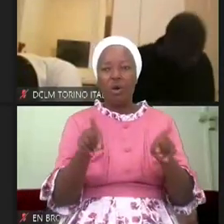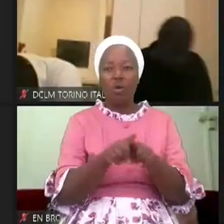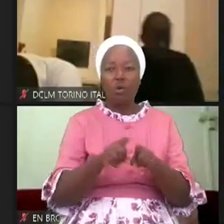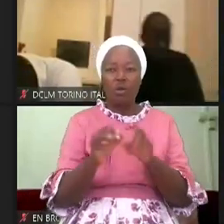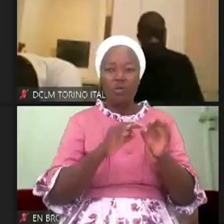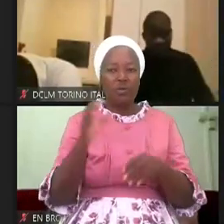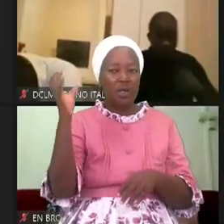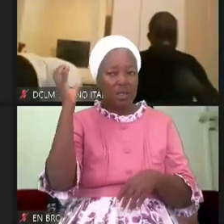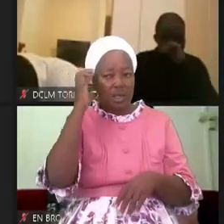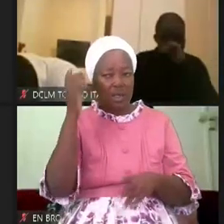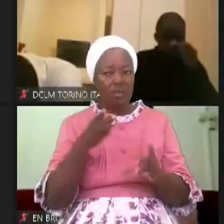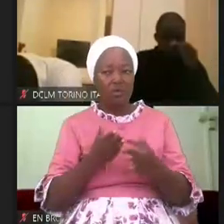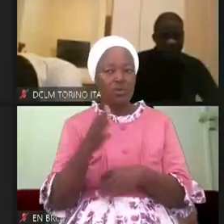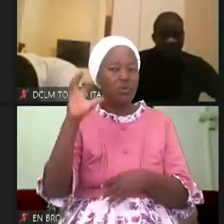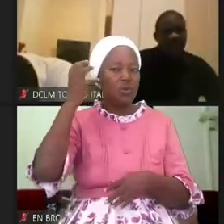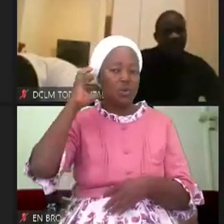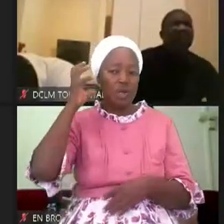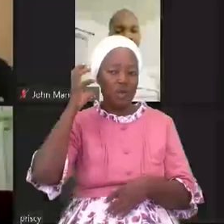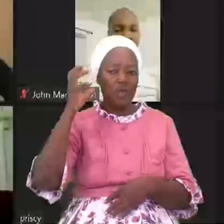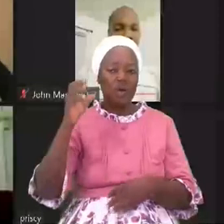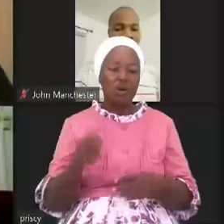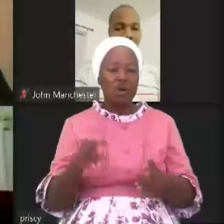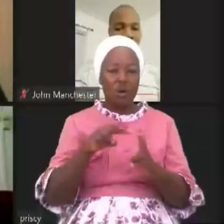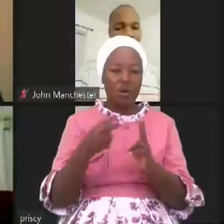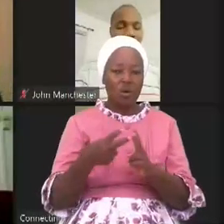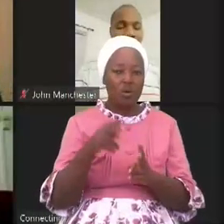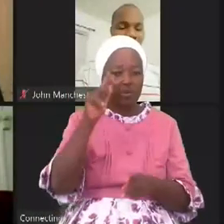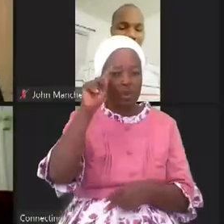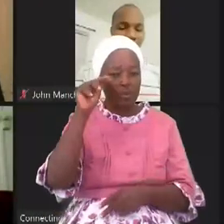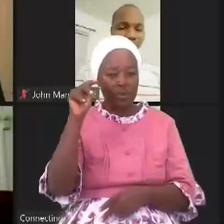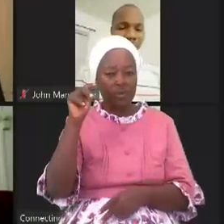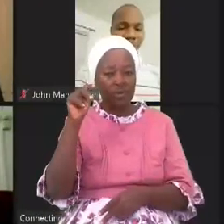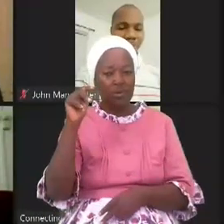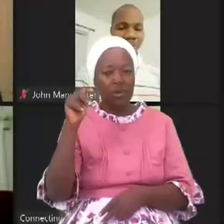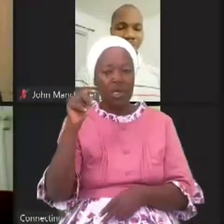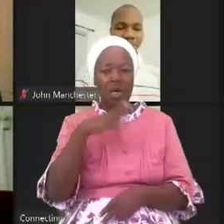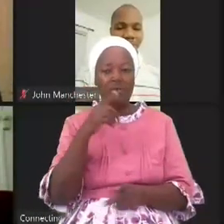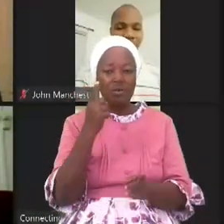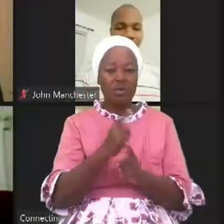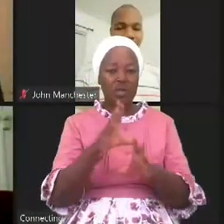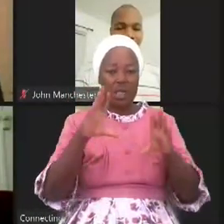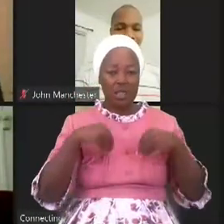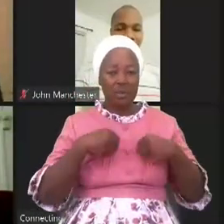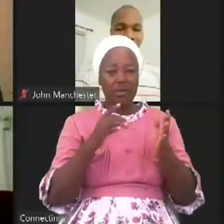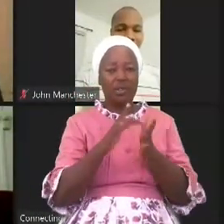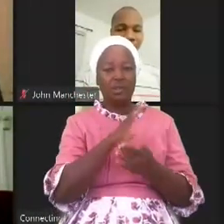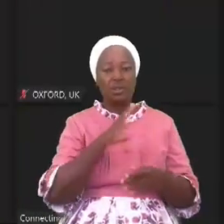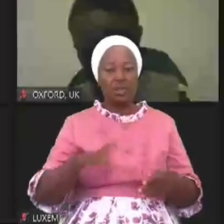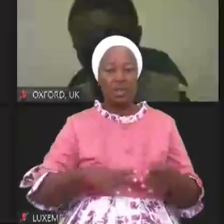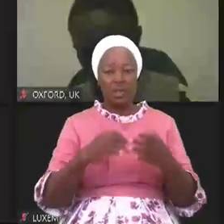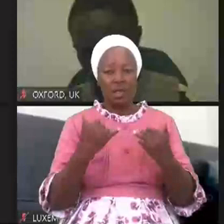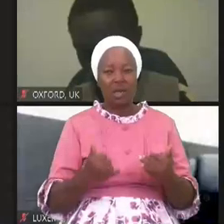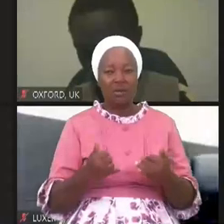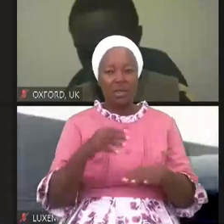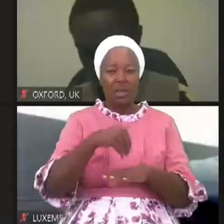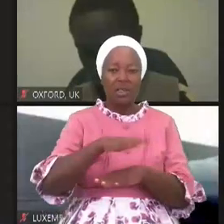Si vous écoutez à la radio ou à la télévision, il y a des numéros qui vous seront communiqués. Si vous